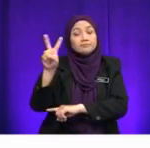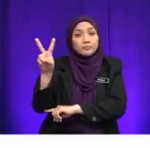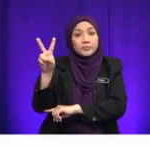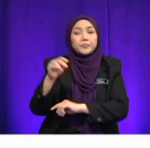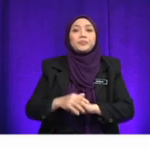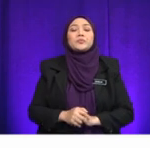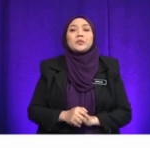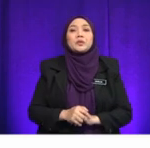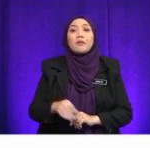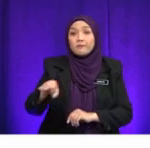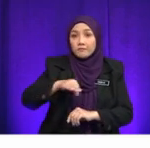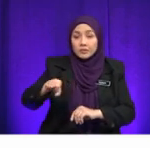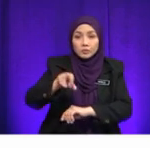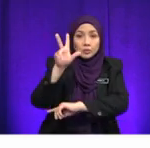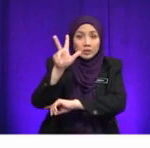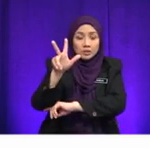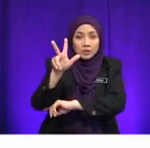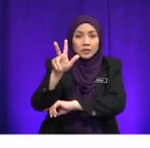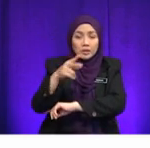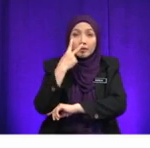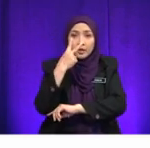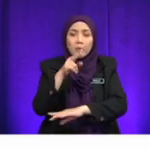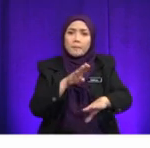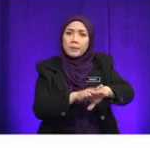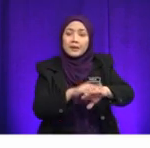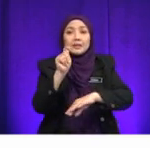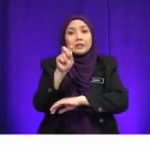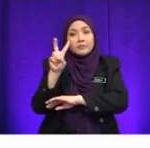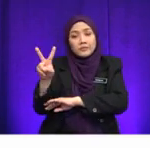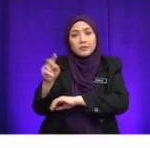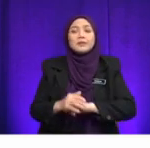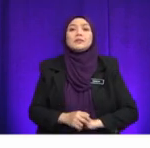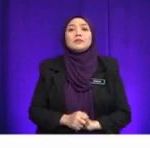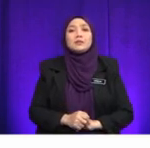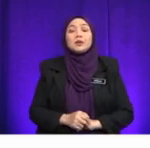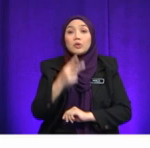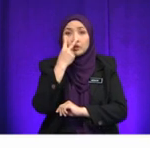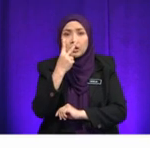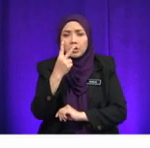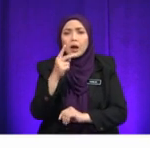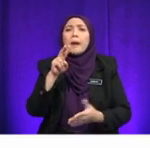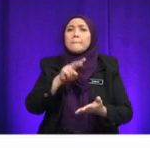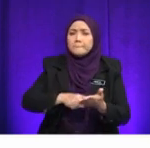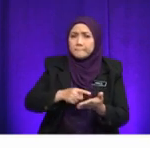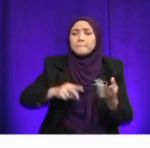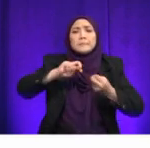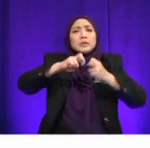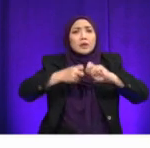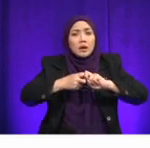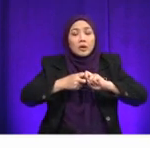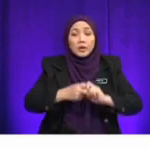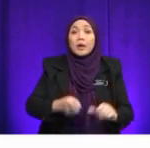faktor yang ketiga lah seperti yang ada pada paparan Oke tetapi sebelum itu karena kita lihat ya masalah yang pertama sebenarnya